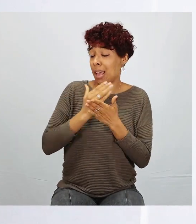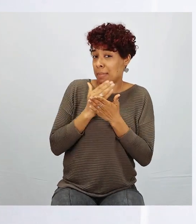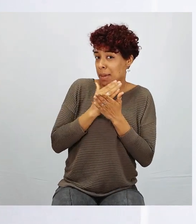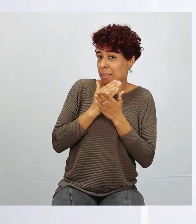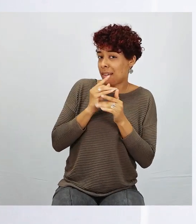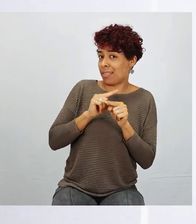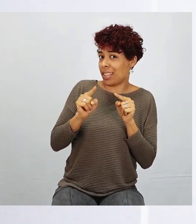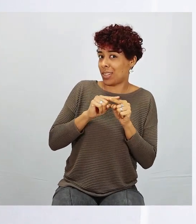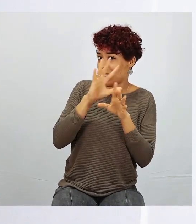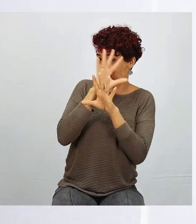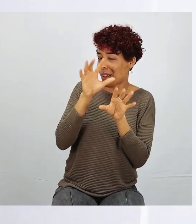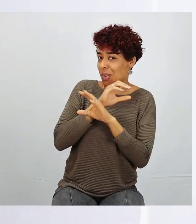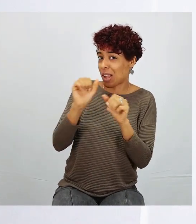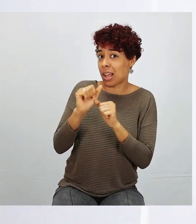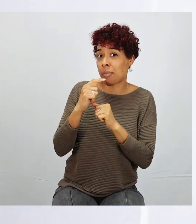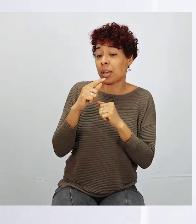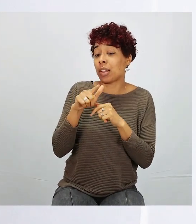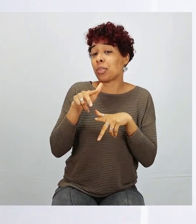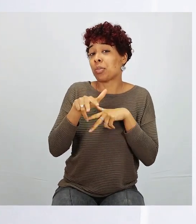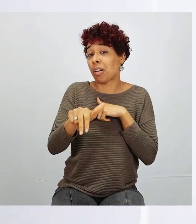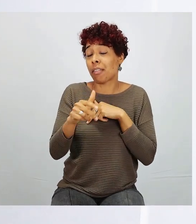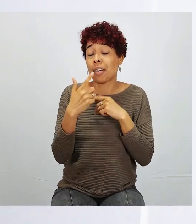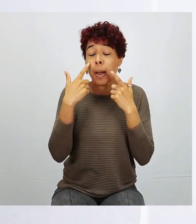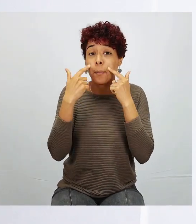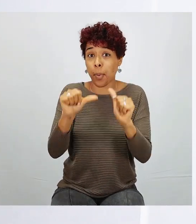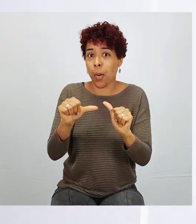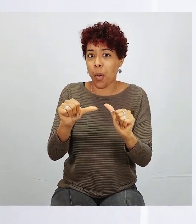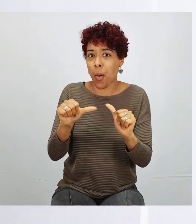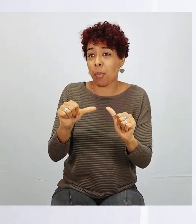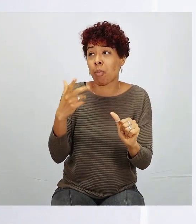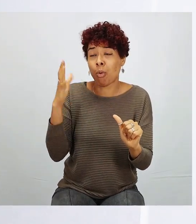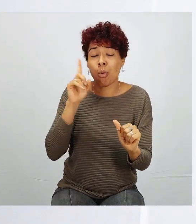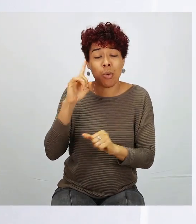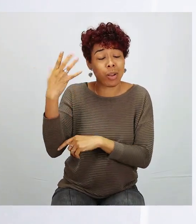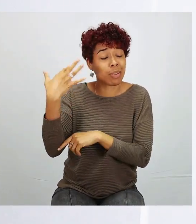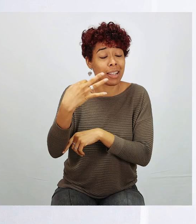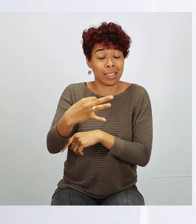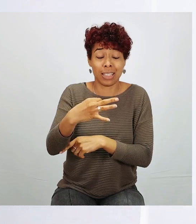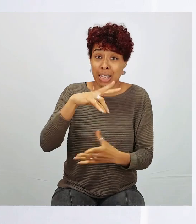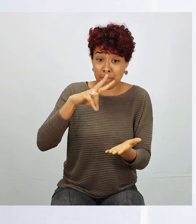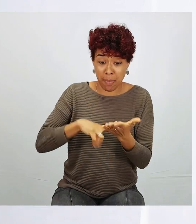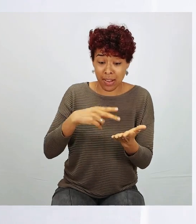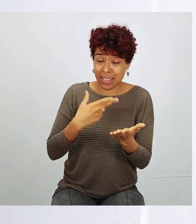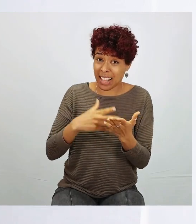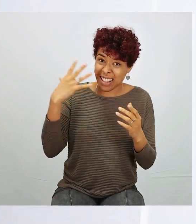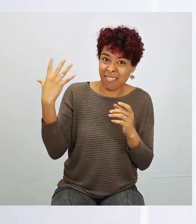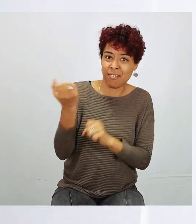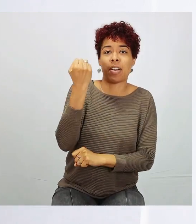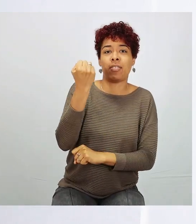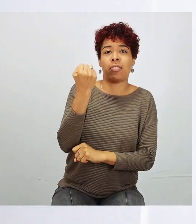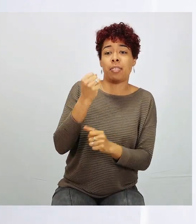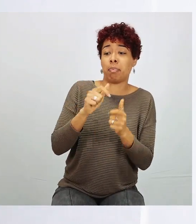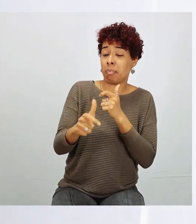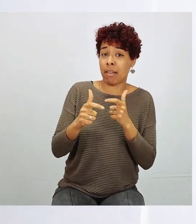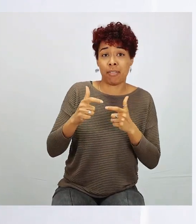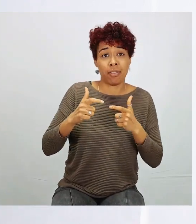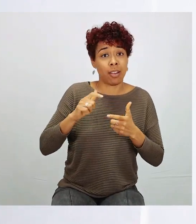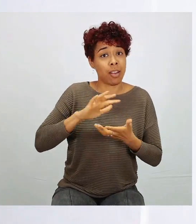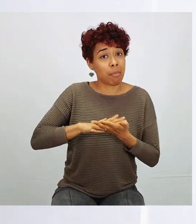dans l'ombre. Et tu les verras s'accomplir parce qu'il te l'a dit. Sa parole est la vérité. Saisis-la et tu la